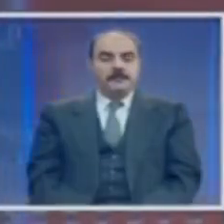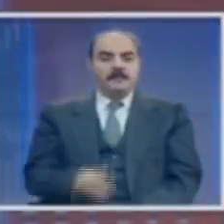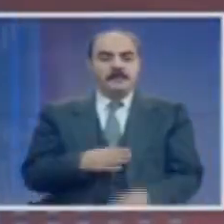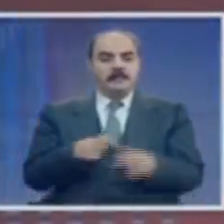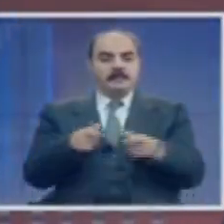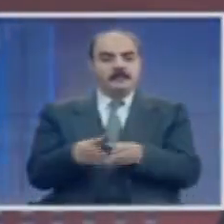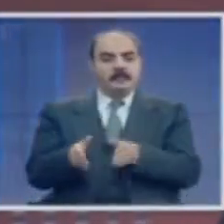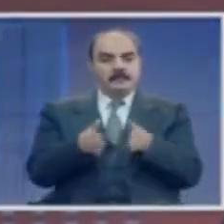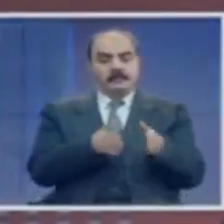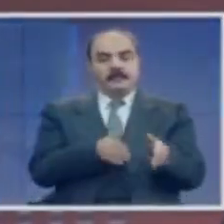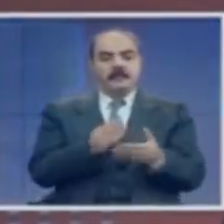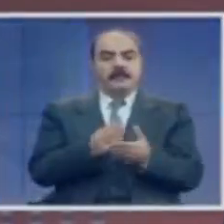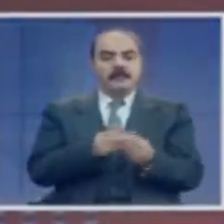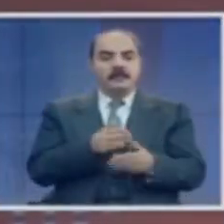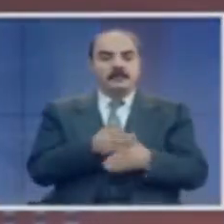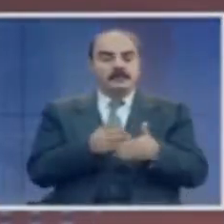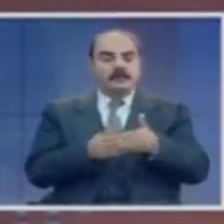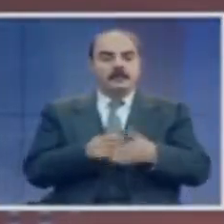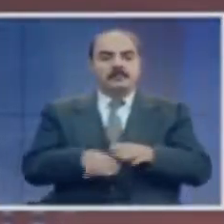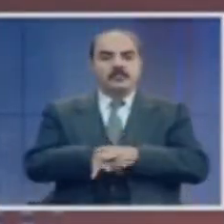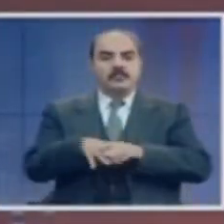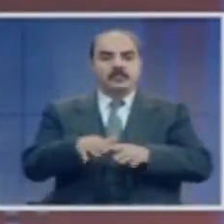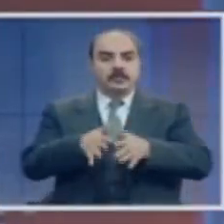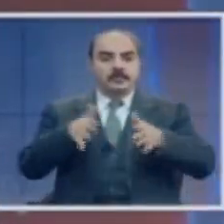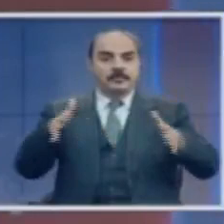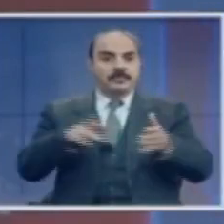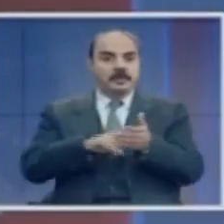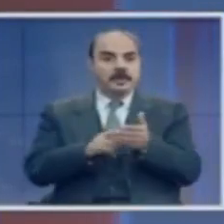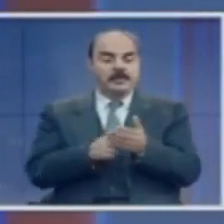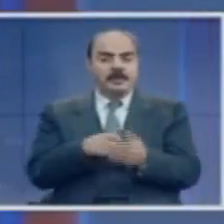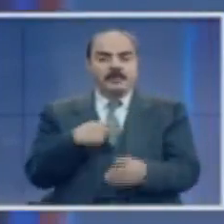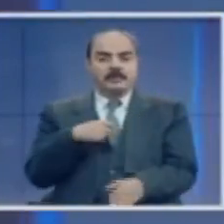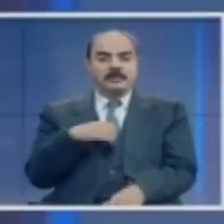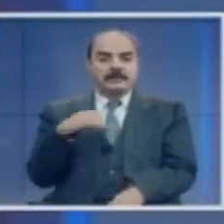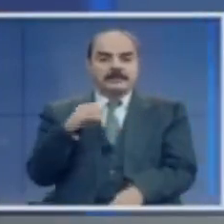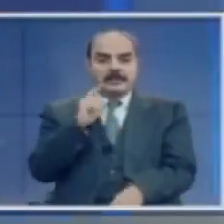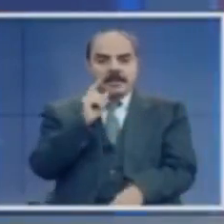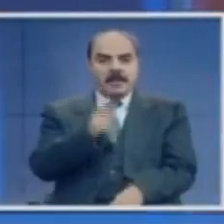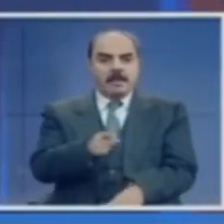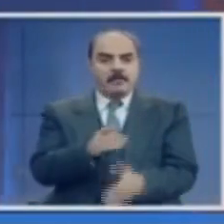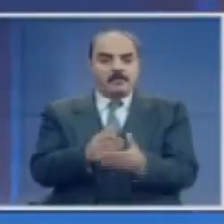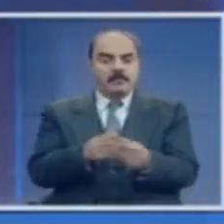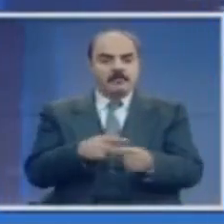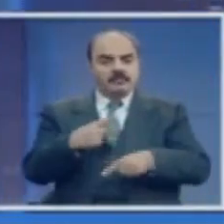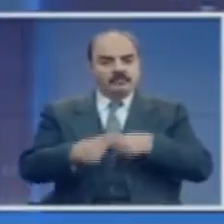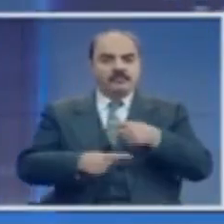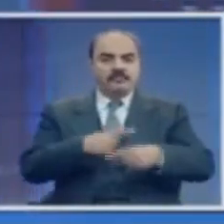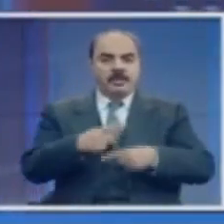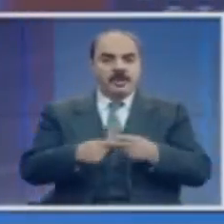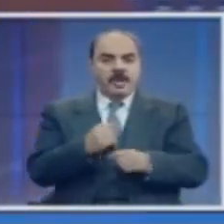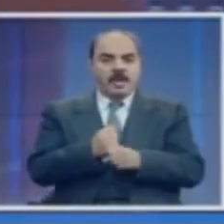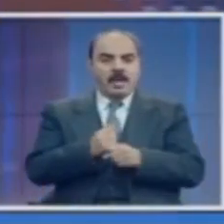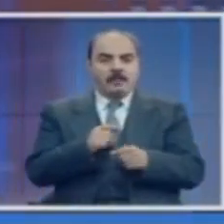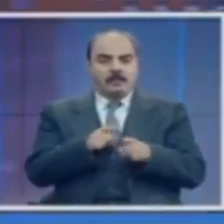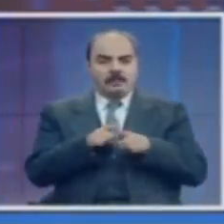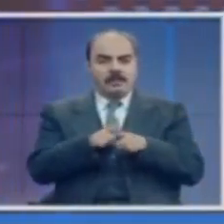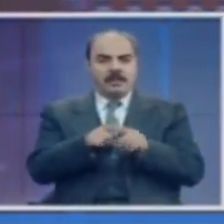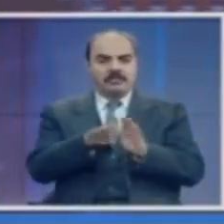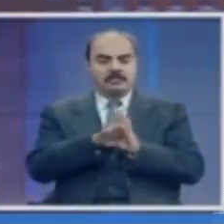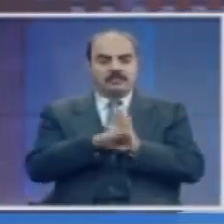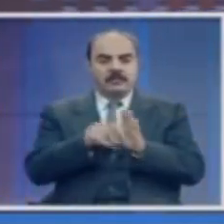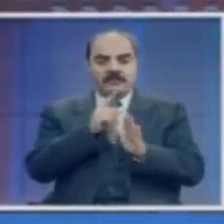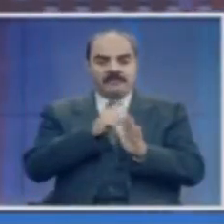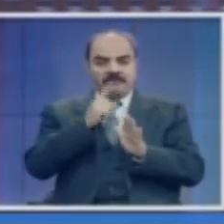وفي اجتماع آخر لمتابعة الموقف الإنشائي لعدد من المشروعات القومية، وجه الرئيس السيسي بمواصلة العمل